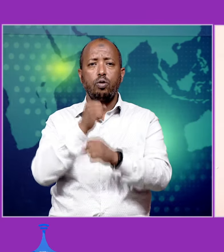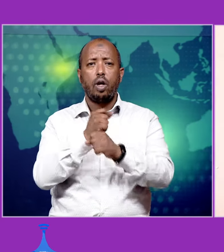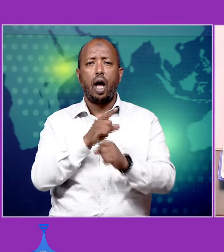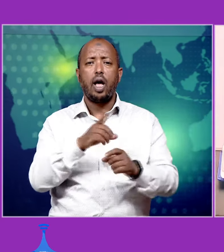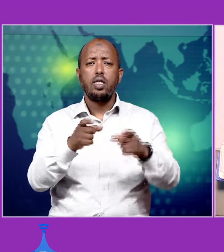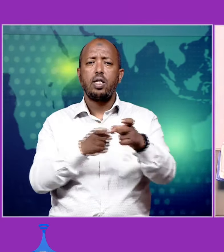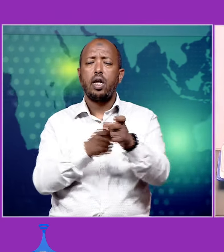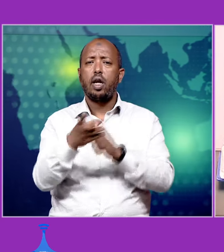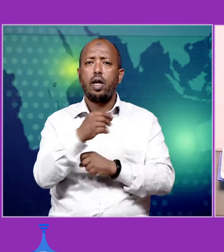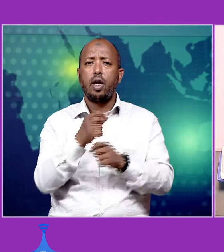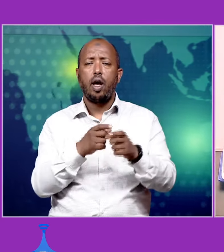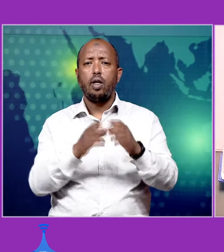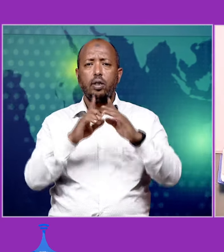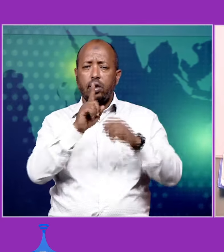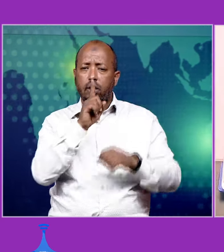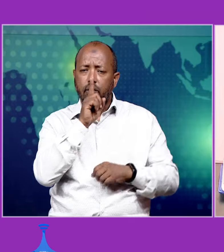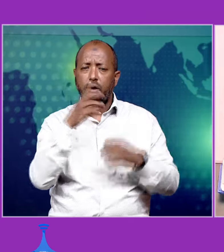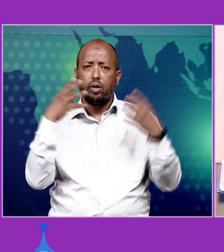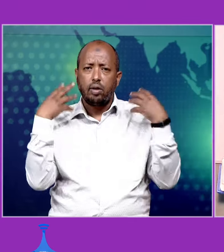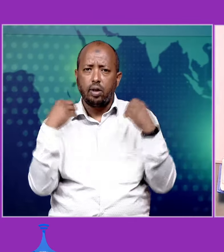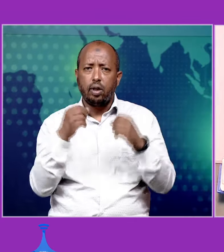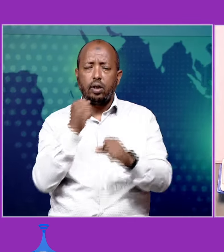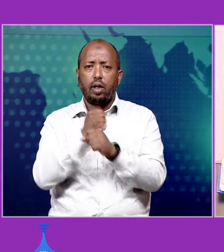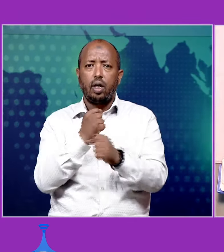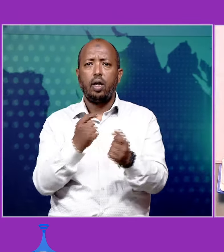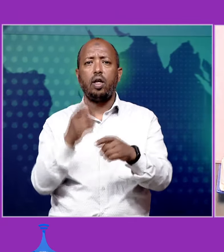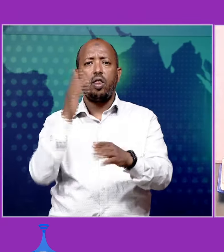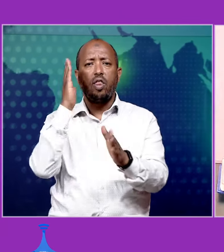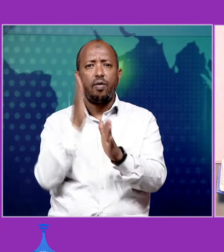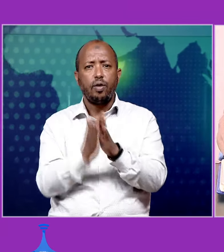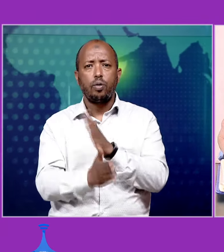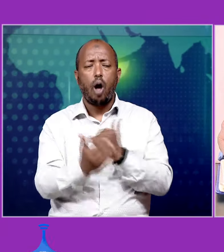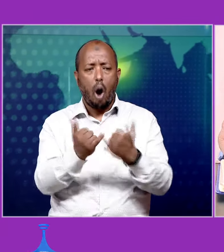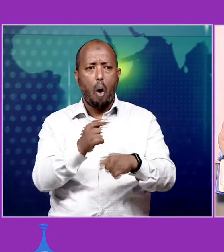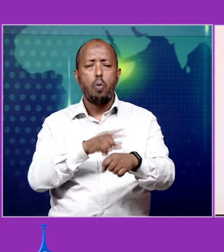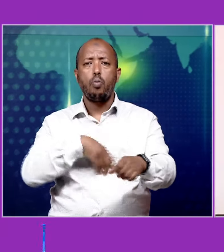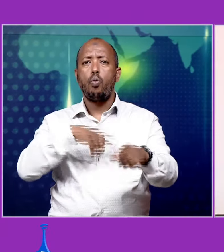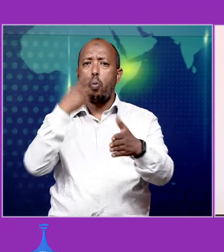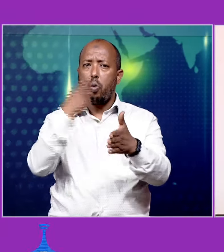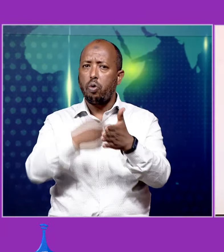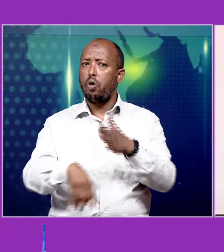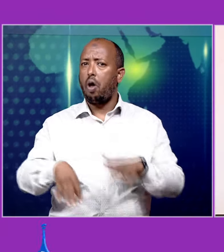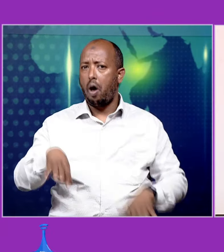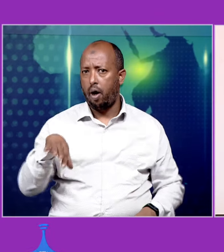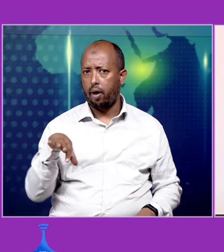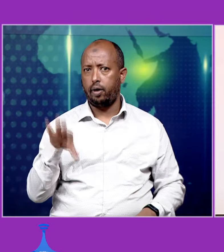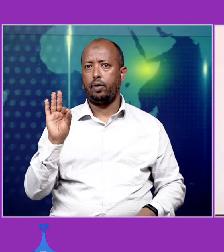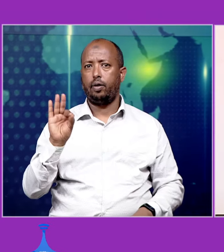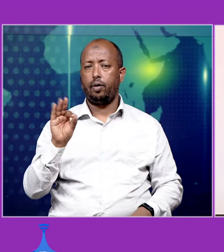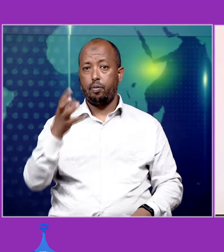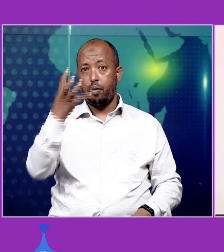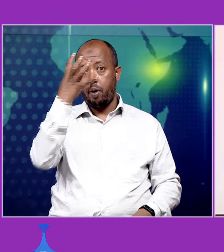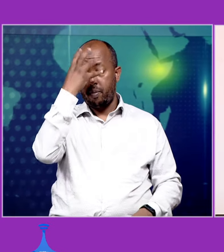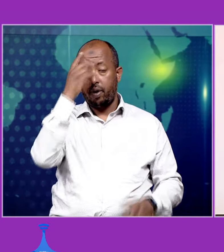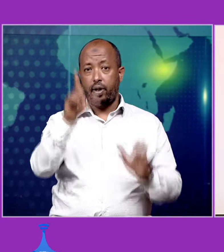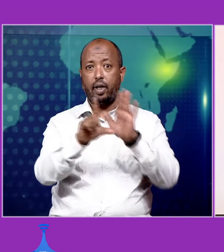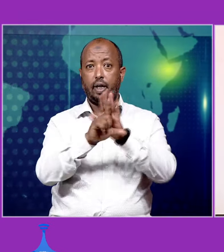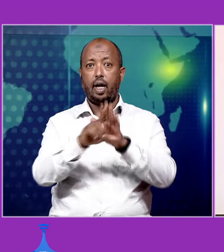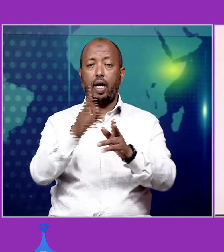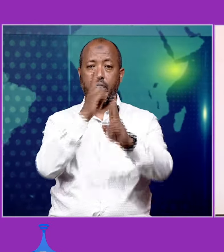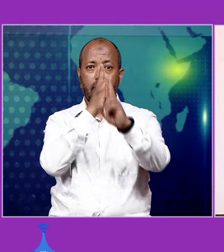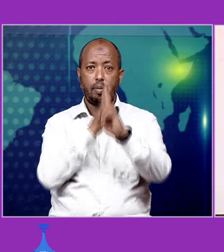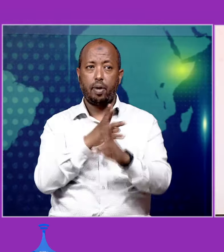የጸጥታ መዋቅር መልሶ ለማቋቋም የተከናወኑ ተግባራት ውጤት አምጥተዋል ብለዋል። ህግ አስከባሪ